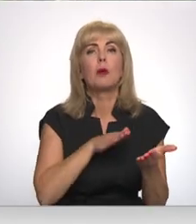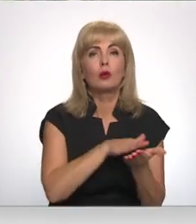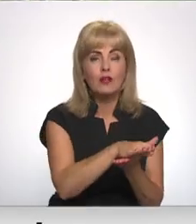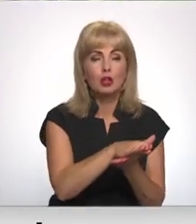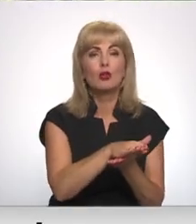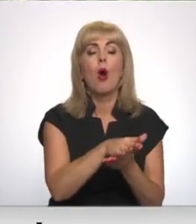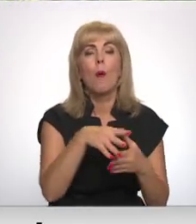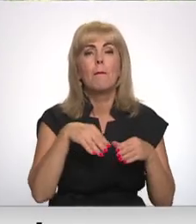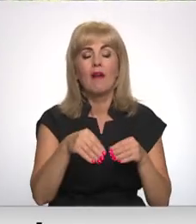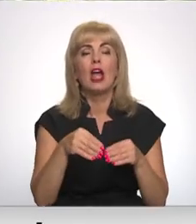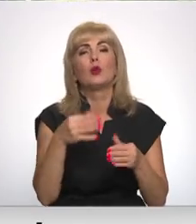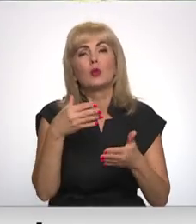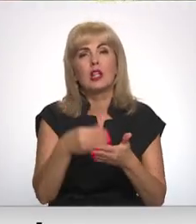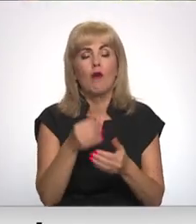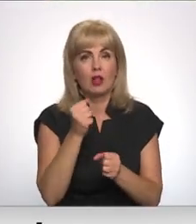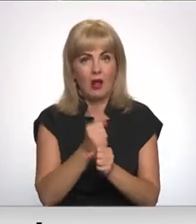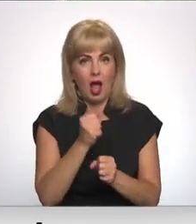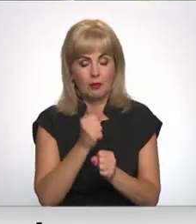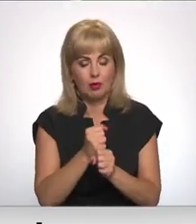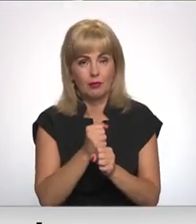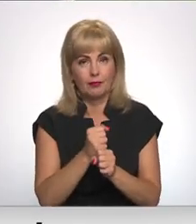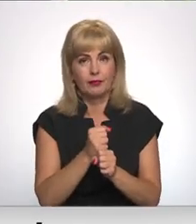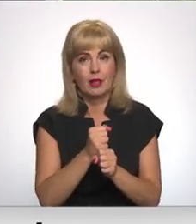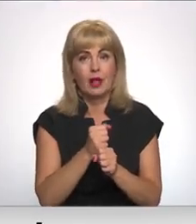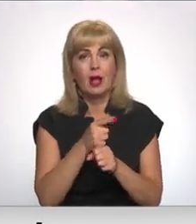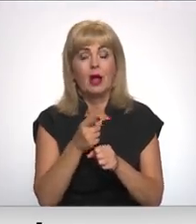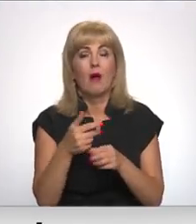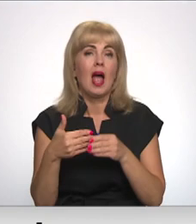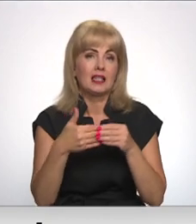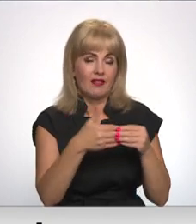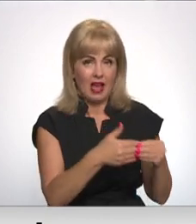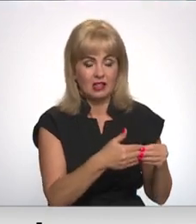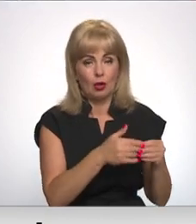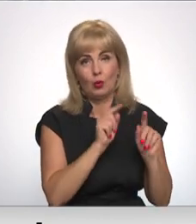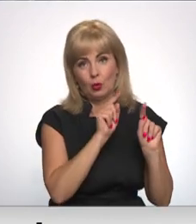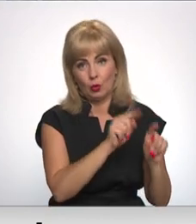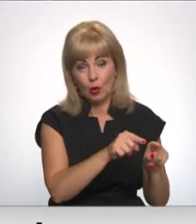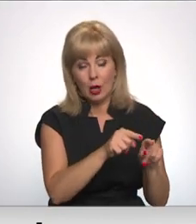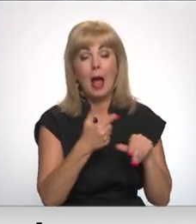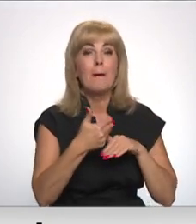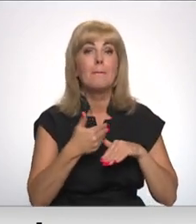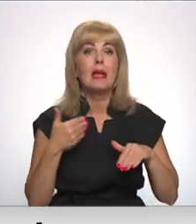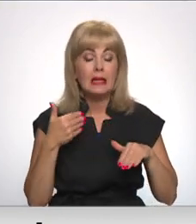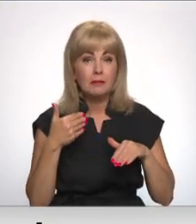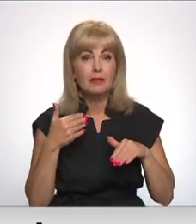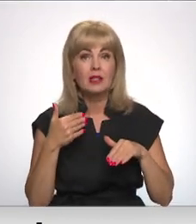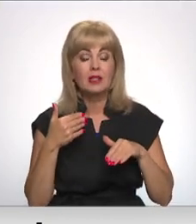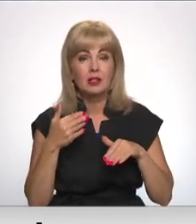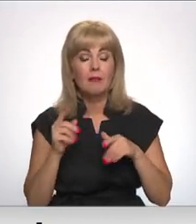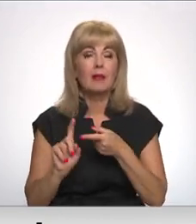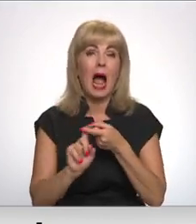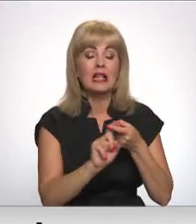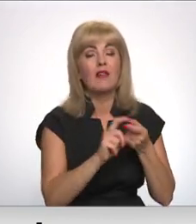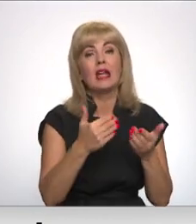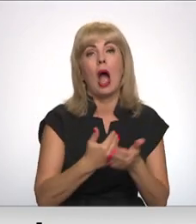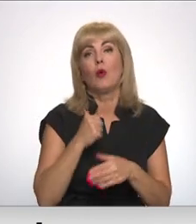izdarītu savu darbu tajā pozīcijā, kur viņi būs nolikti vai aizvesti. Vēl pirms ar treileri auto aizvests uz